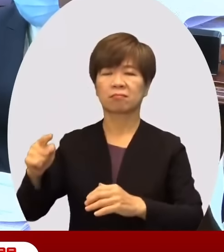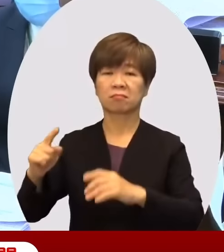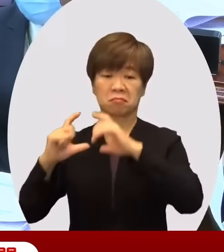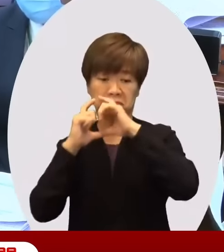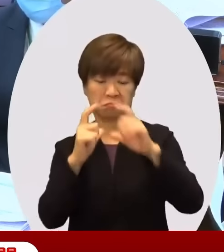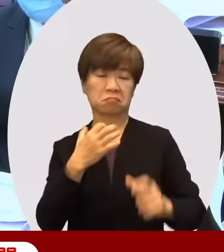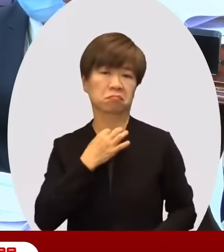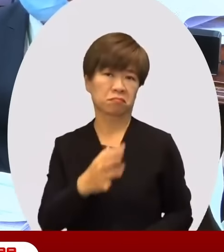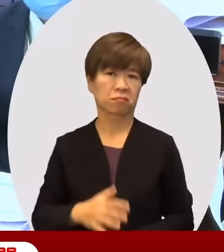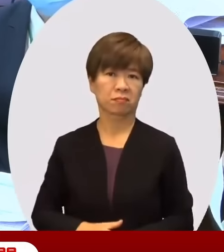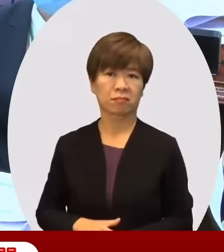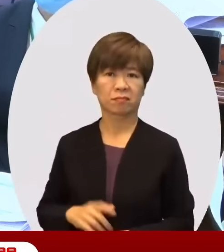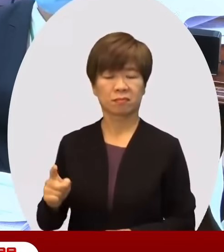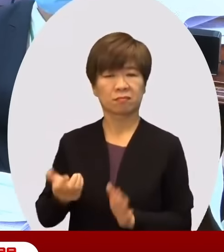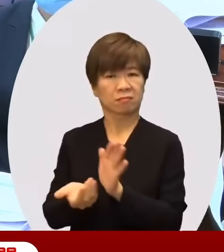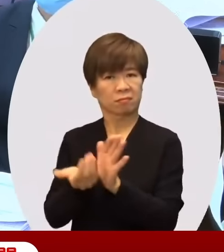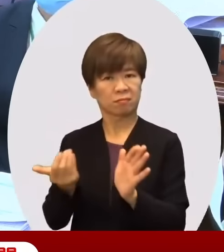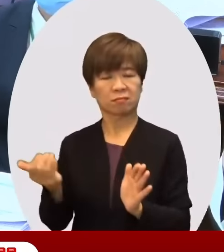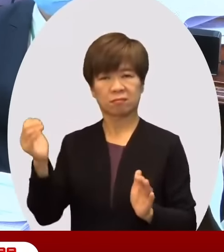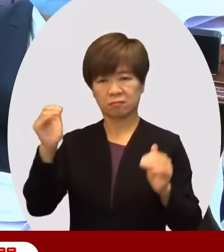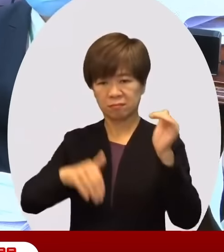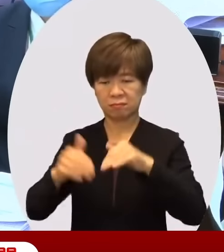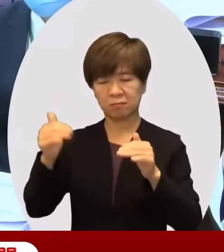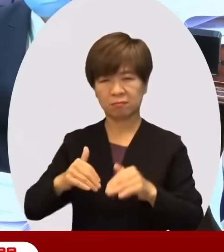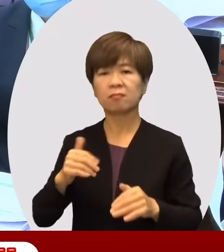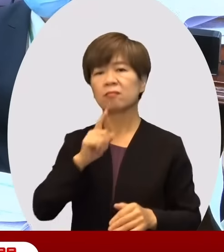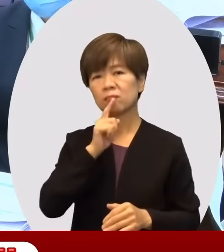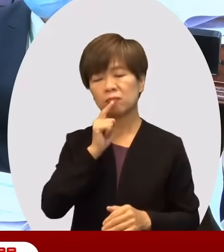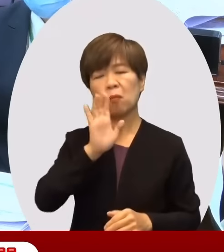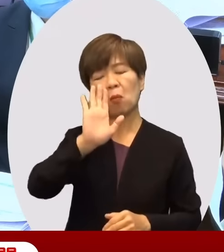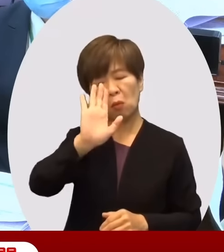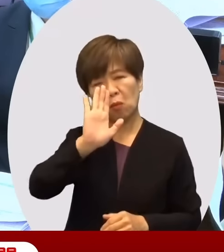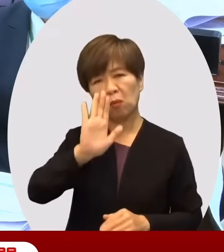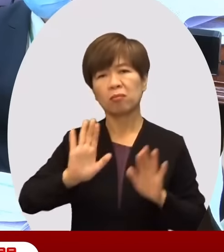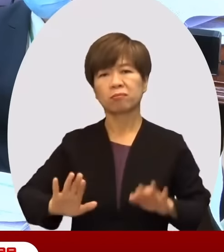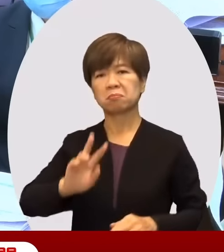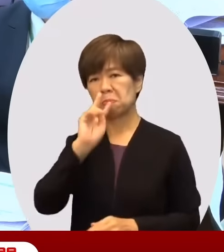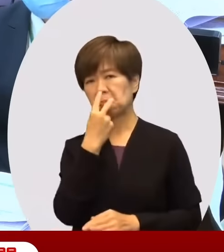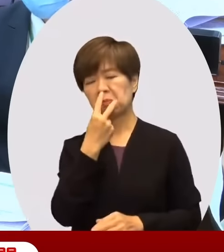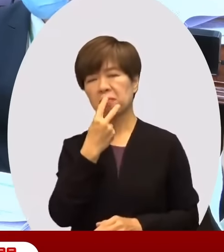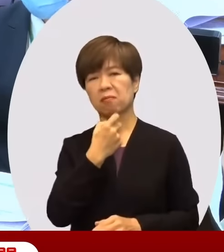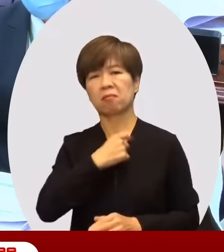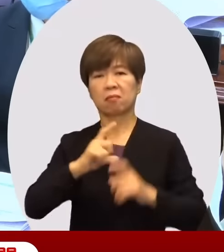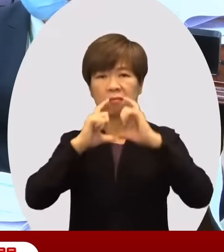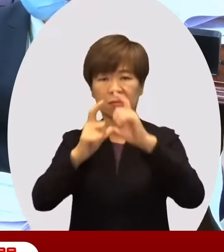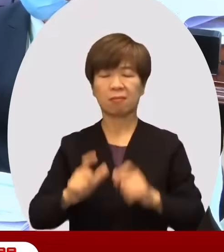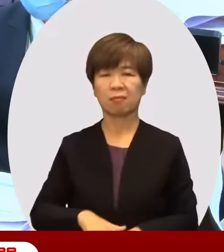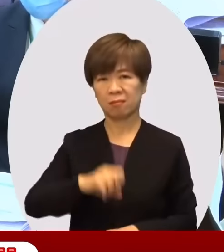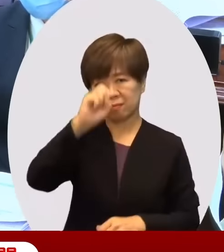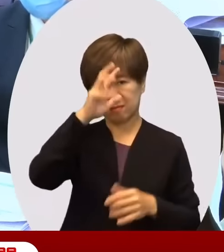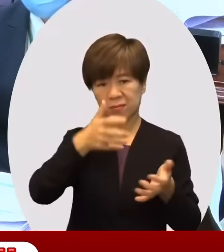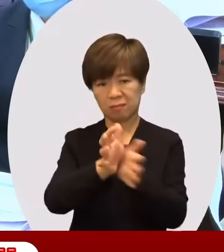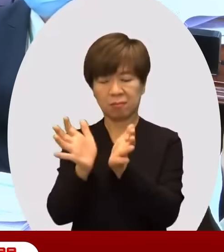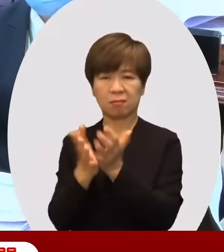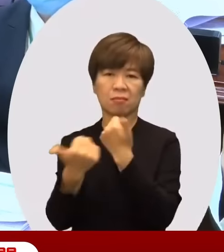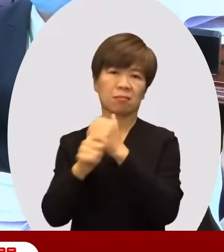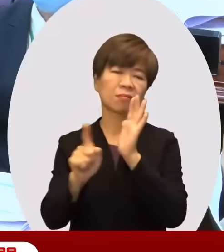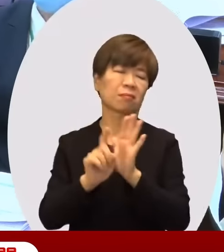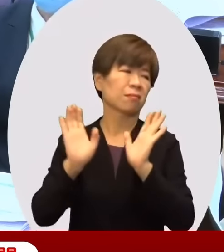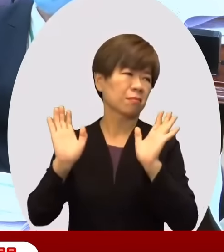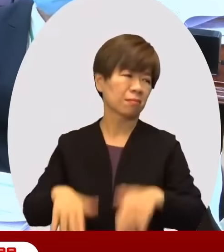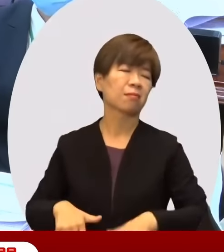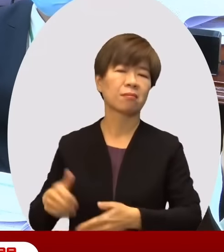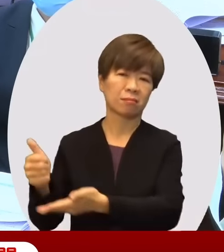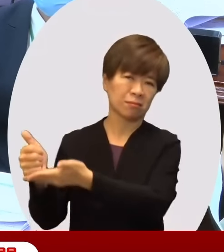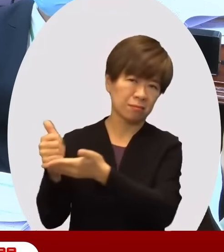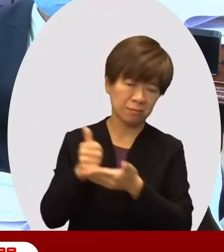题。哦，虽然他之前选举的时候这样讲过，但他现在就不想回答。然后我们三个党团的代表说：“好啦，那我们就邀他